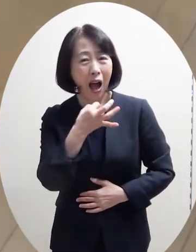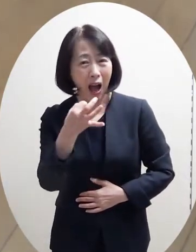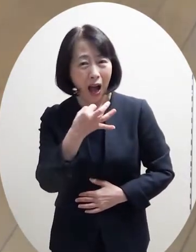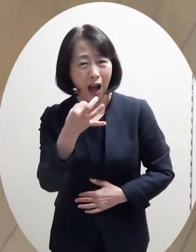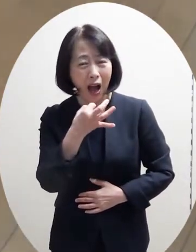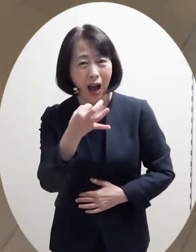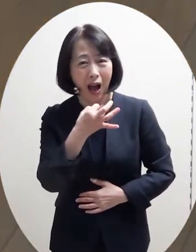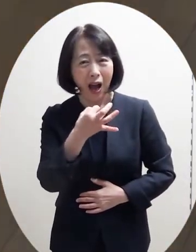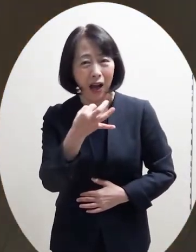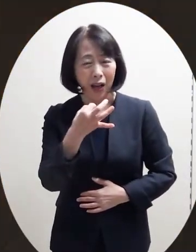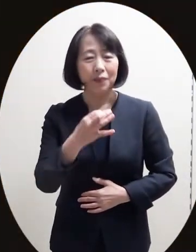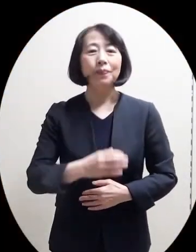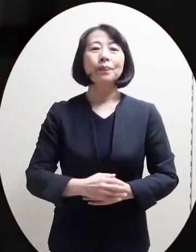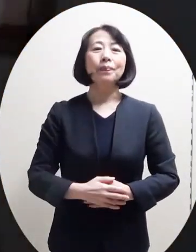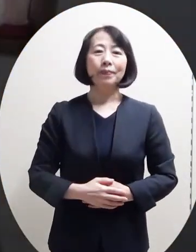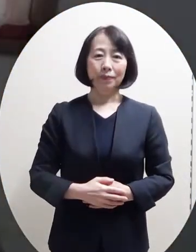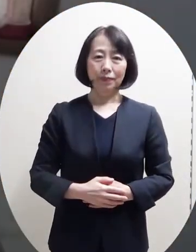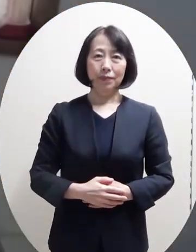今